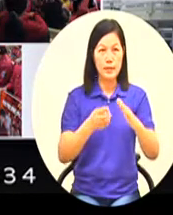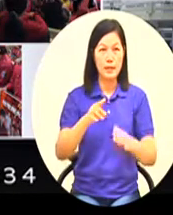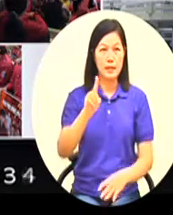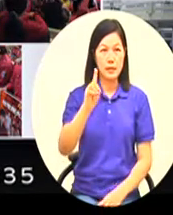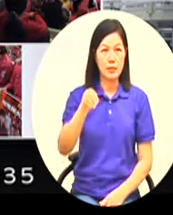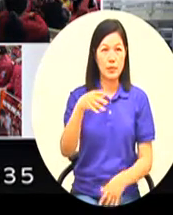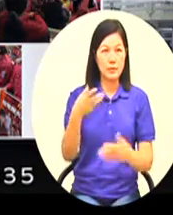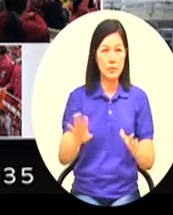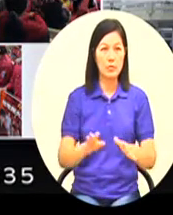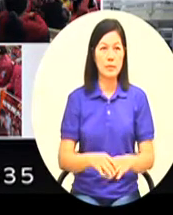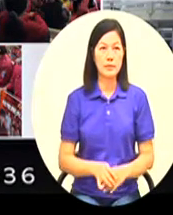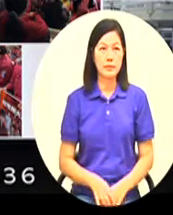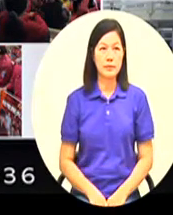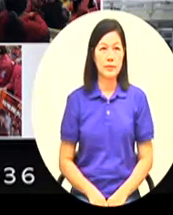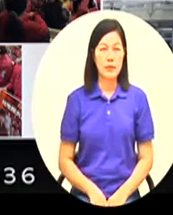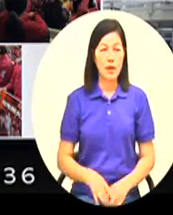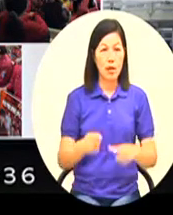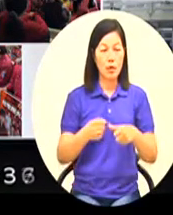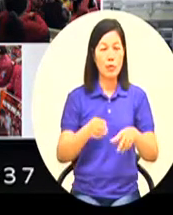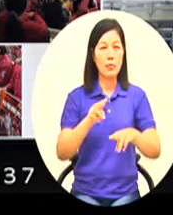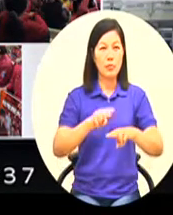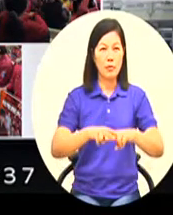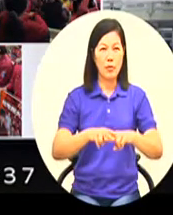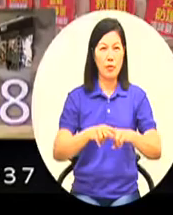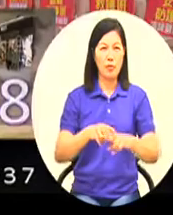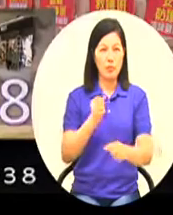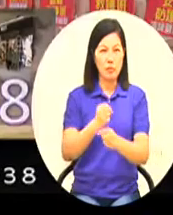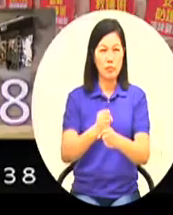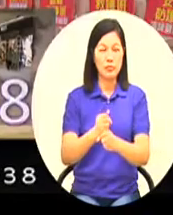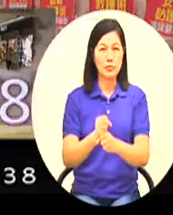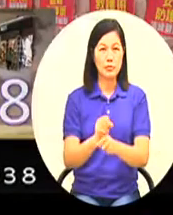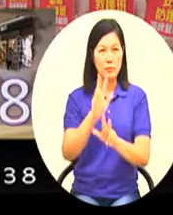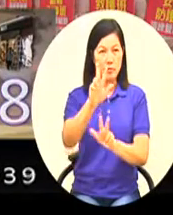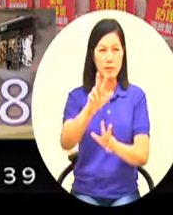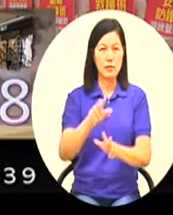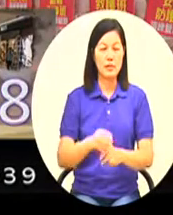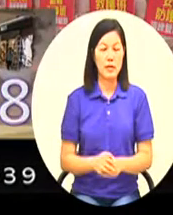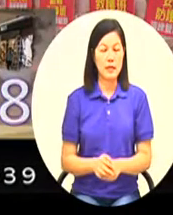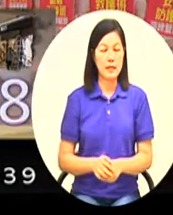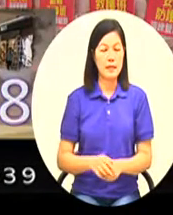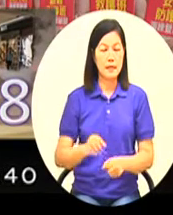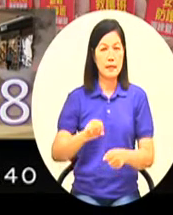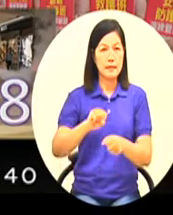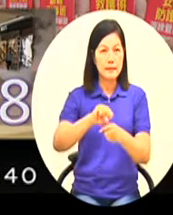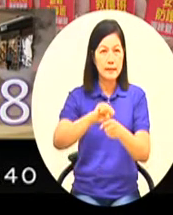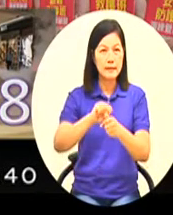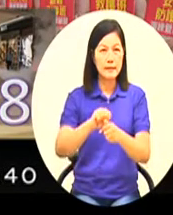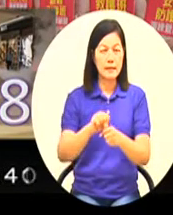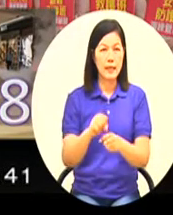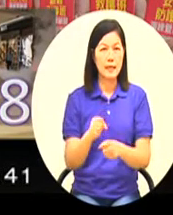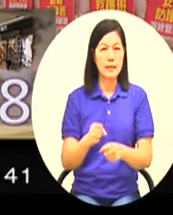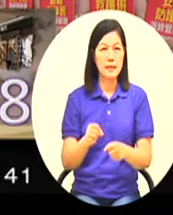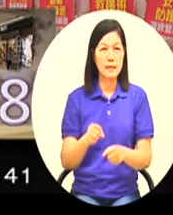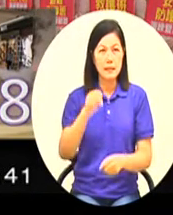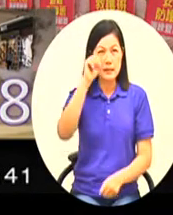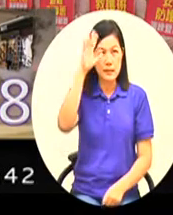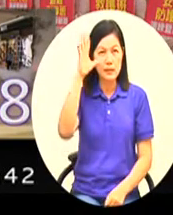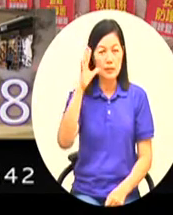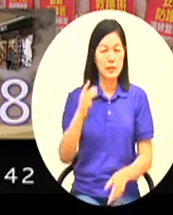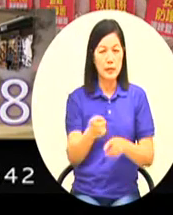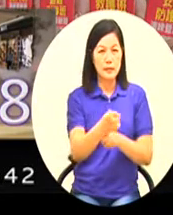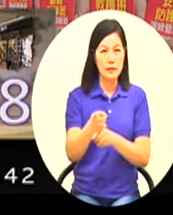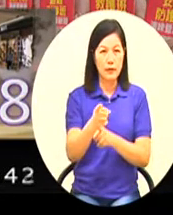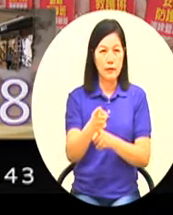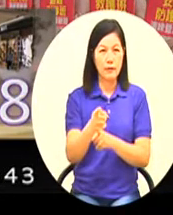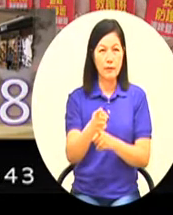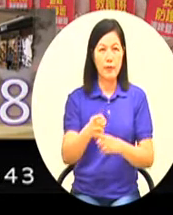督导公共场所落实防火管理工作方面，为加强公众使用场所自卫消防编制演练，落